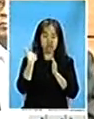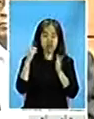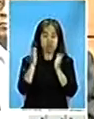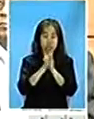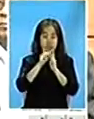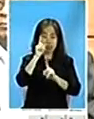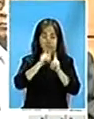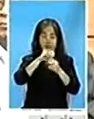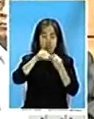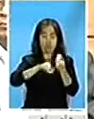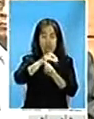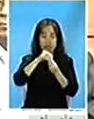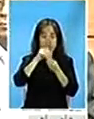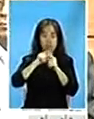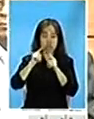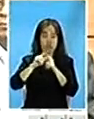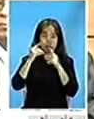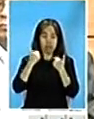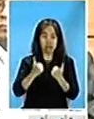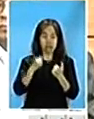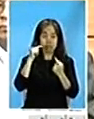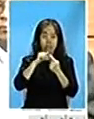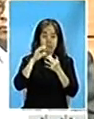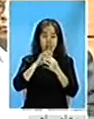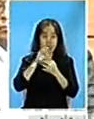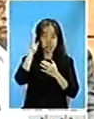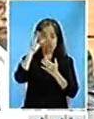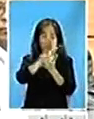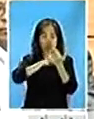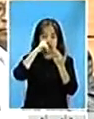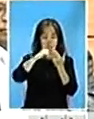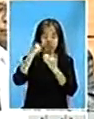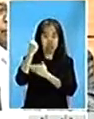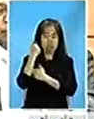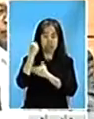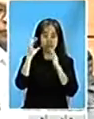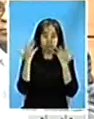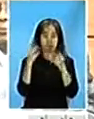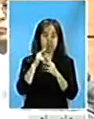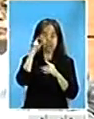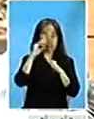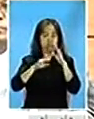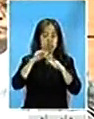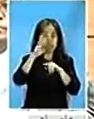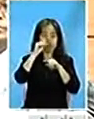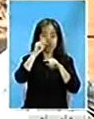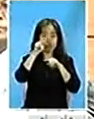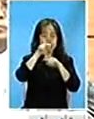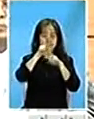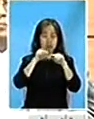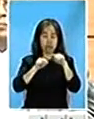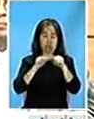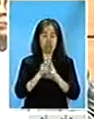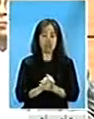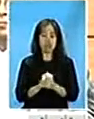ประเทศนั้นอยู่ในระดับที่สะท้อนถึงความมั่นคงของเศรษฐกิจของประเทศคือระดับประมาณ 42%